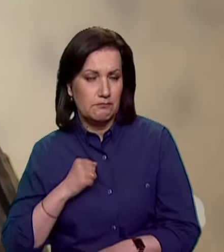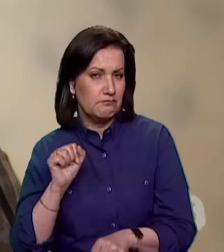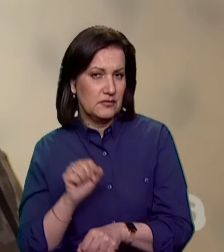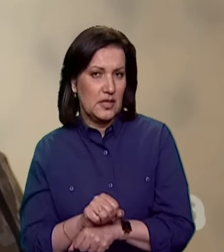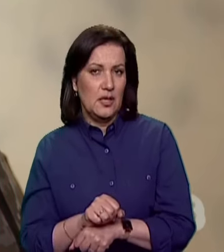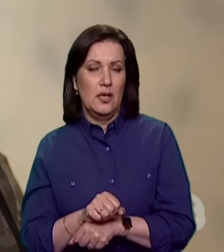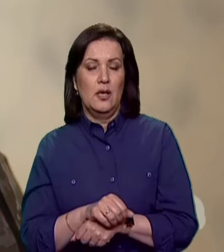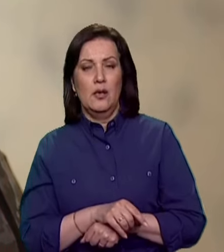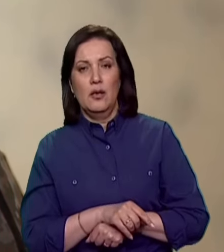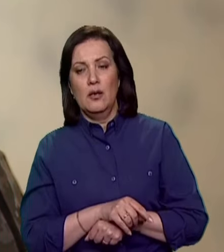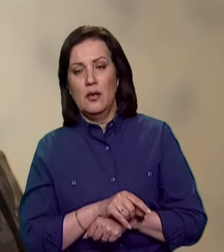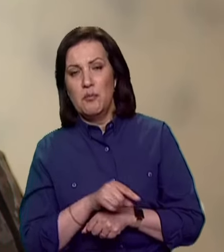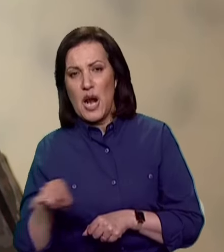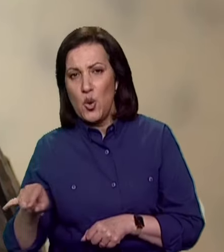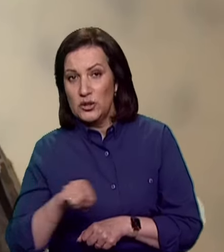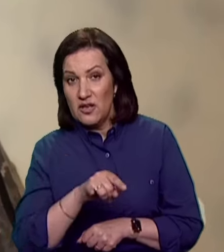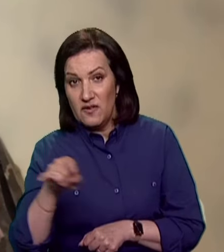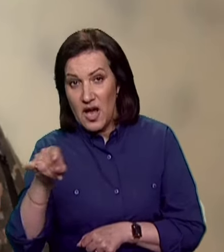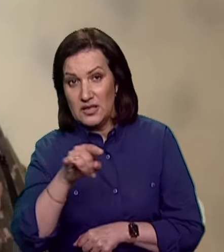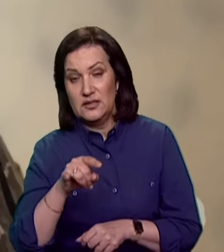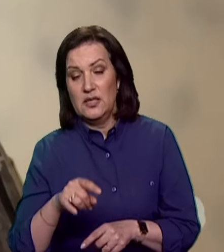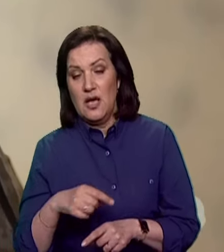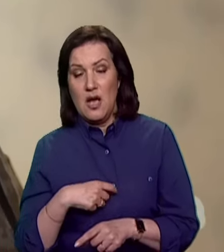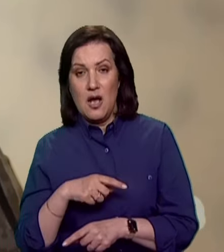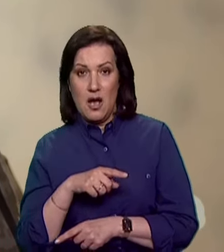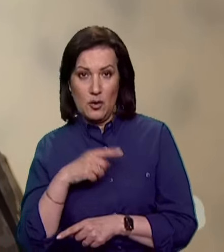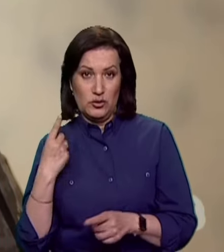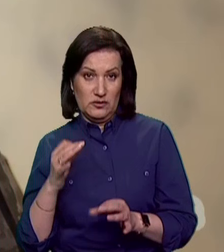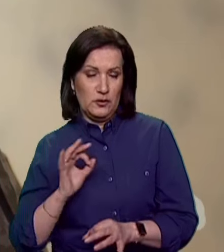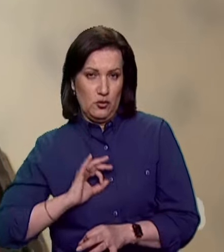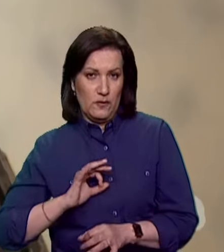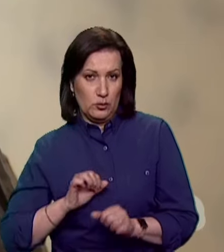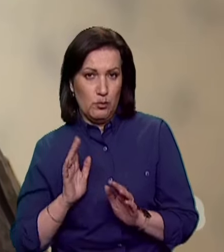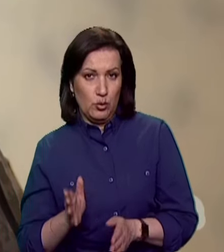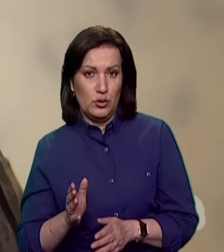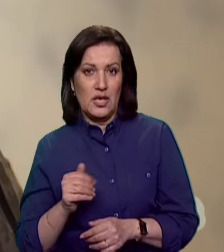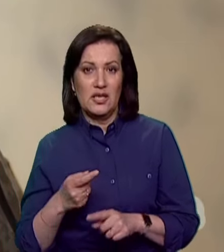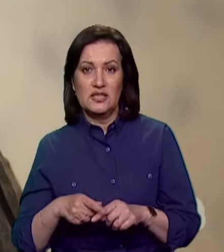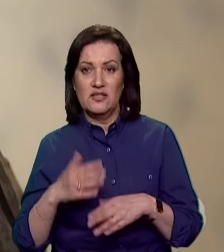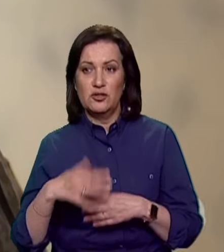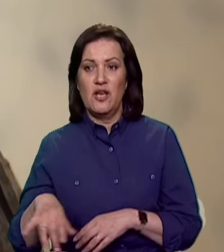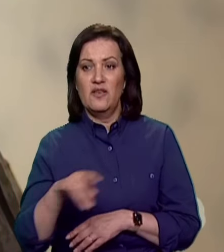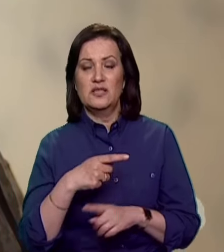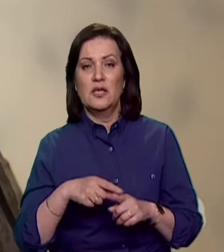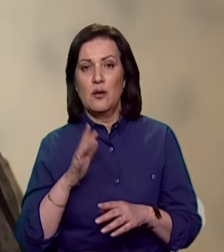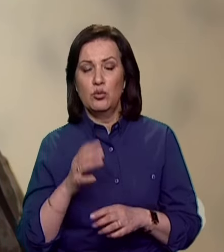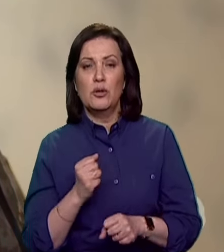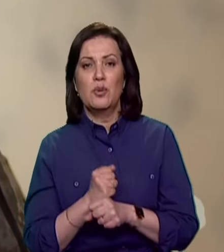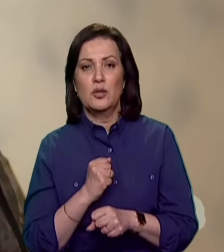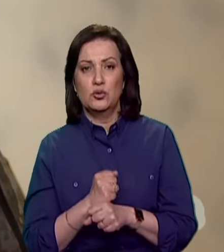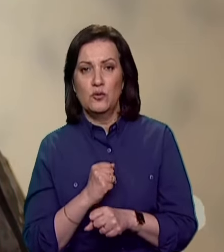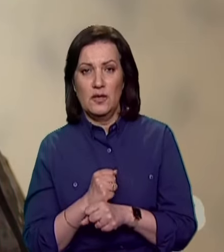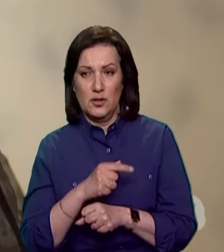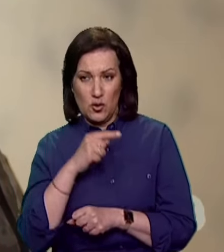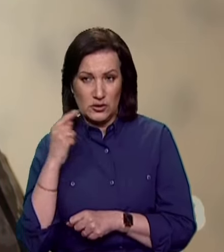припинено і прольоти, скажімо, авіації. Так, там росіяни, звичайно, її будуть використовувати, але це вже авіація, яка буде працювати